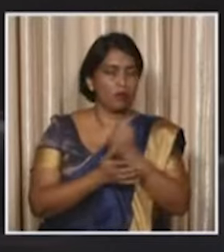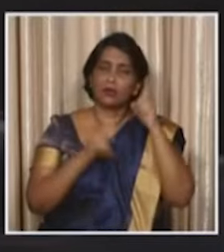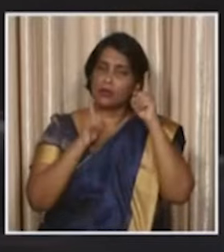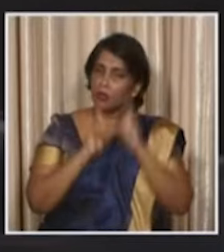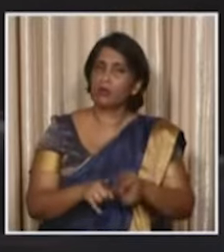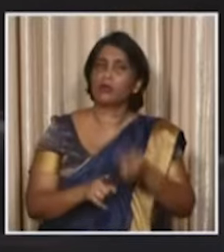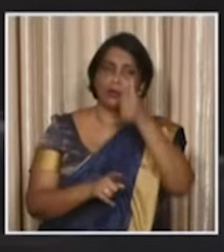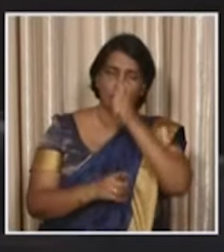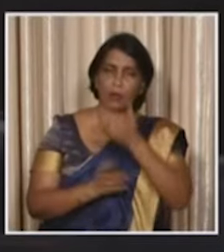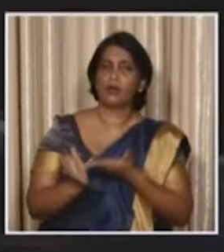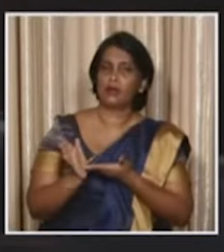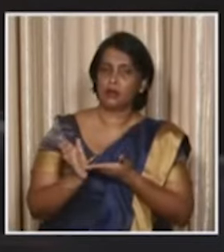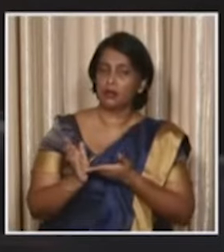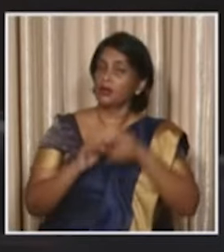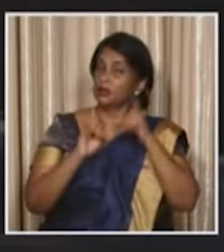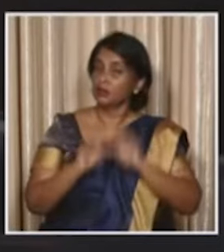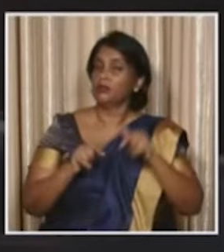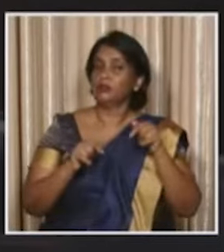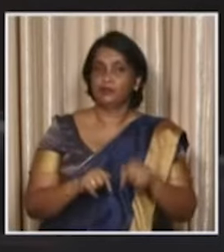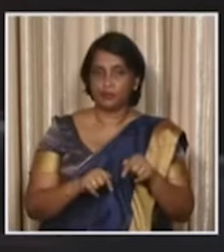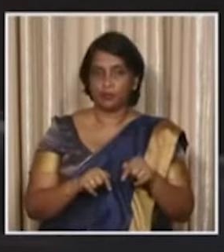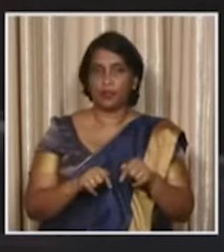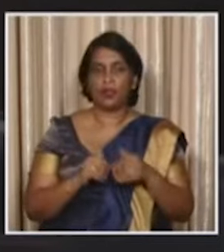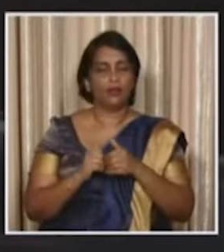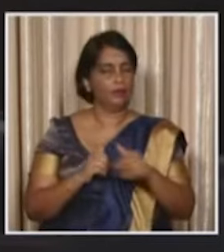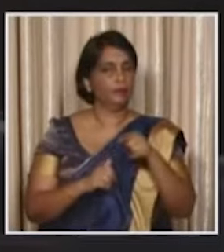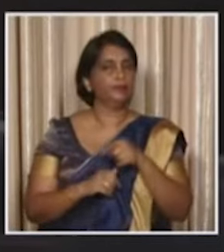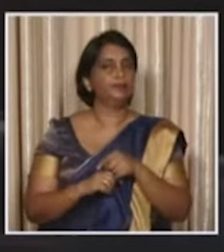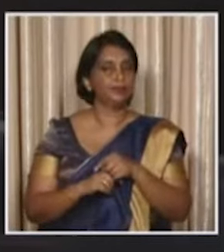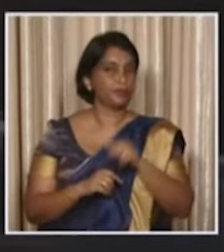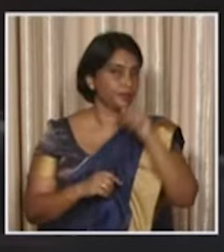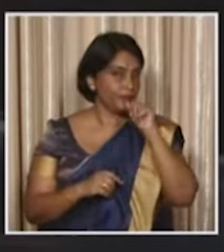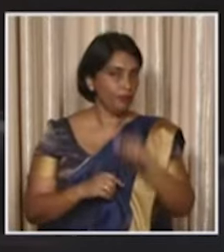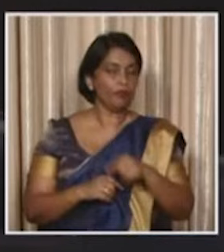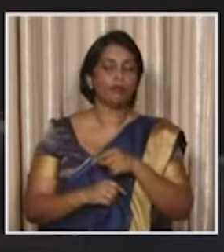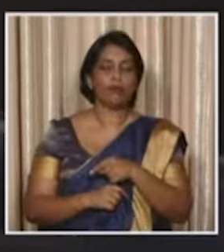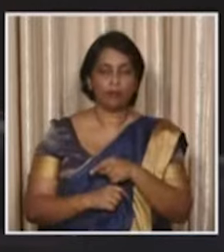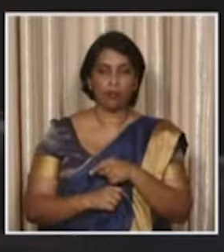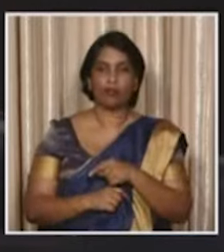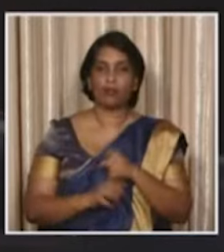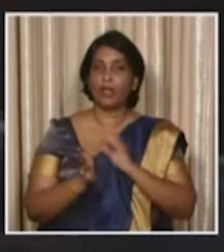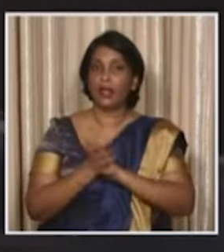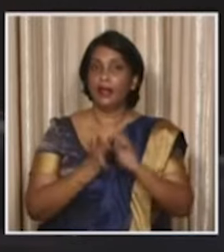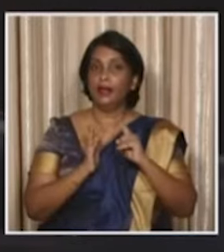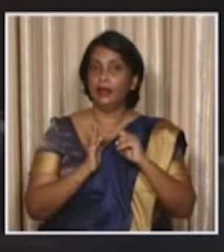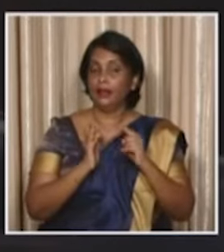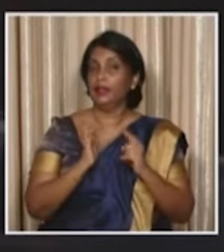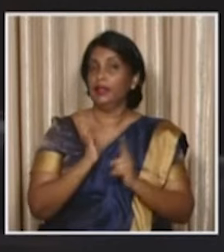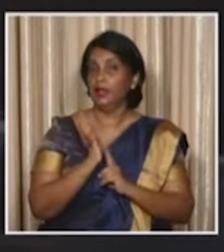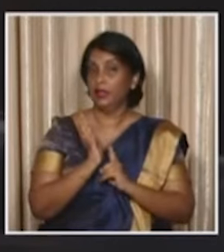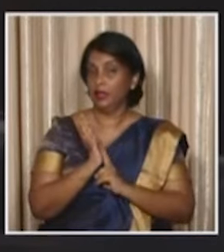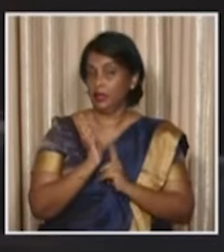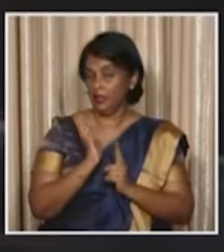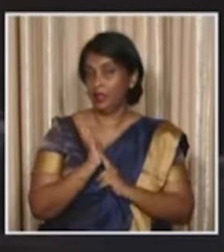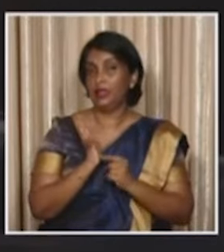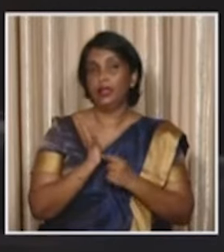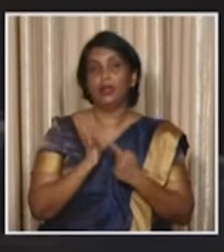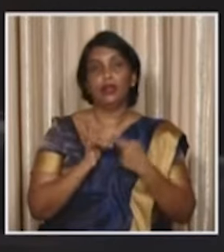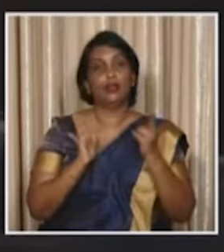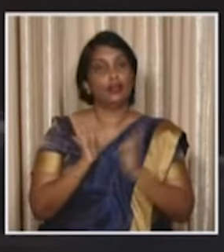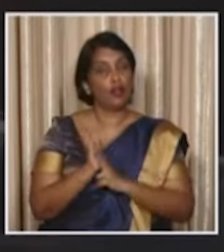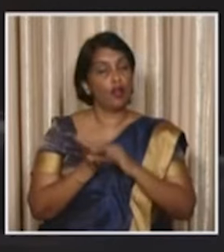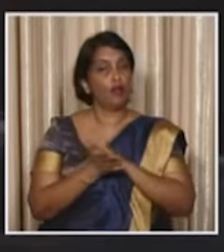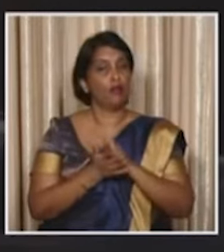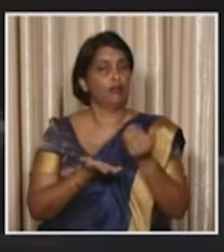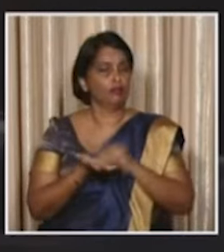කොල්ලයක් තමයි මේ තියෙන්නේ. ඉතින් අද මේක ඇත්තරම ගත්තොත් මේ හිල්ටන් හෝටලේ කියන්නේ විවිධ අවස්ථාවලදී